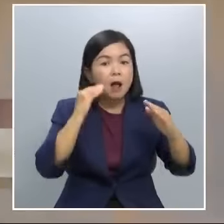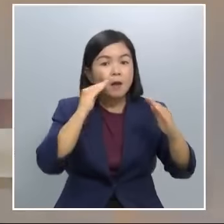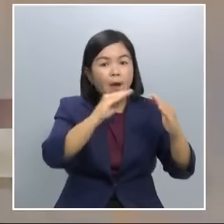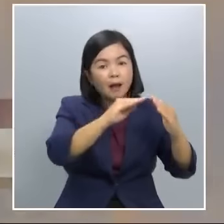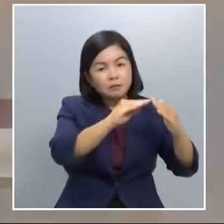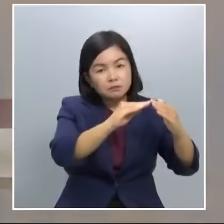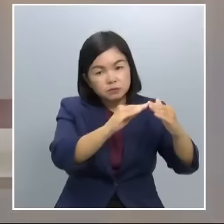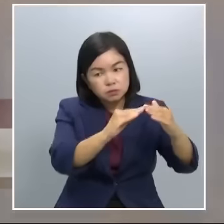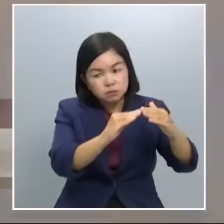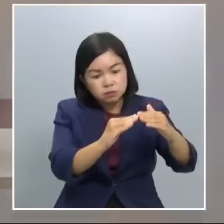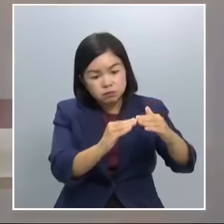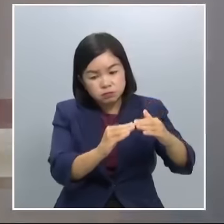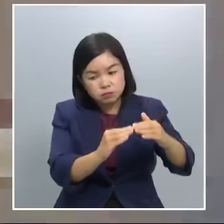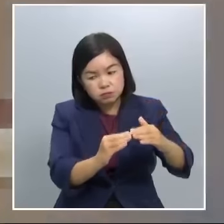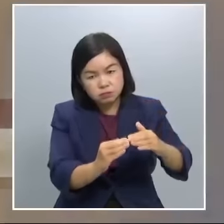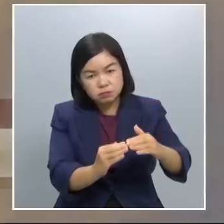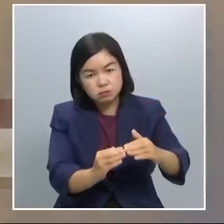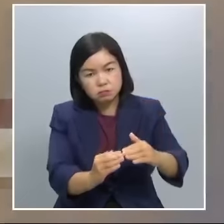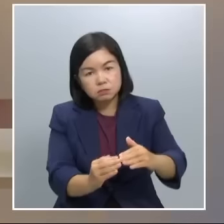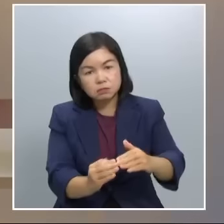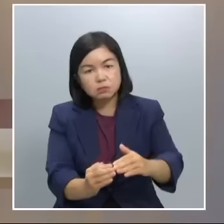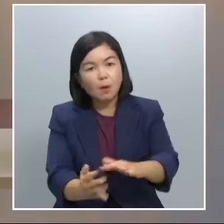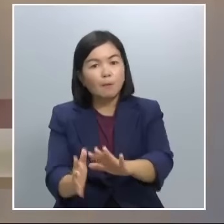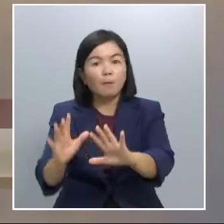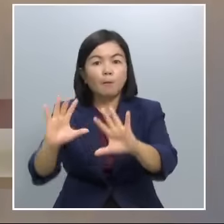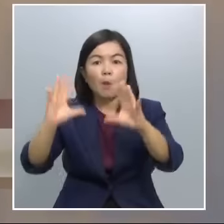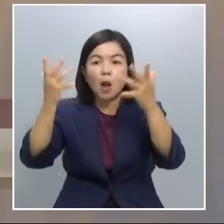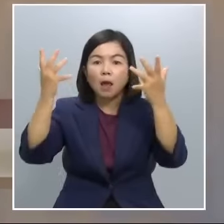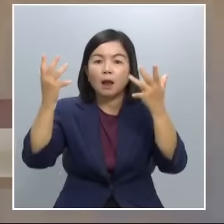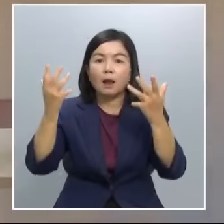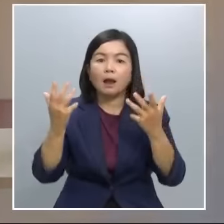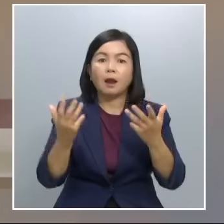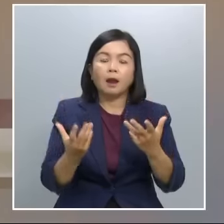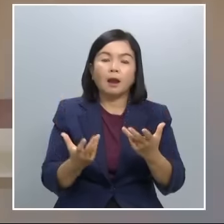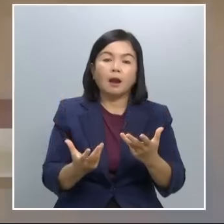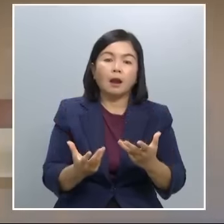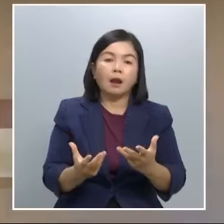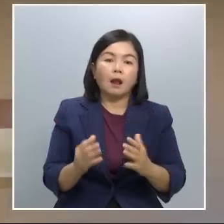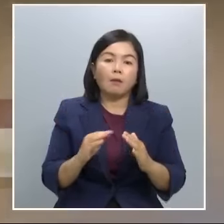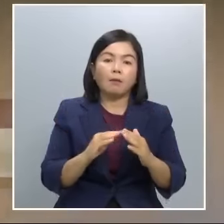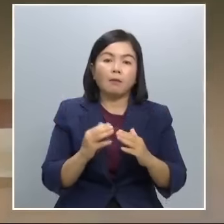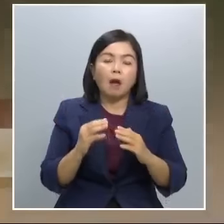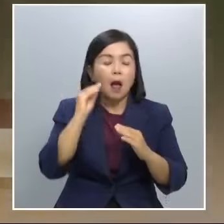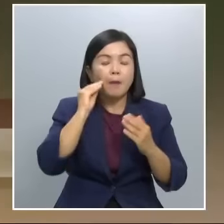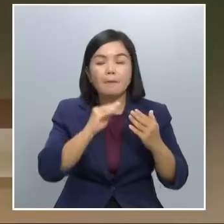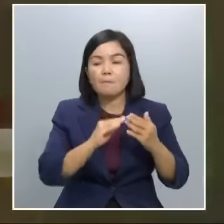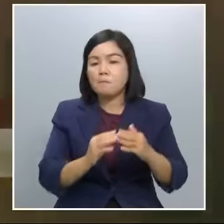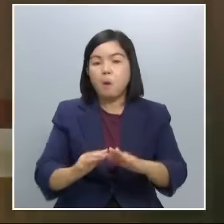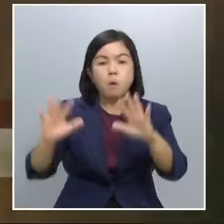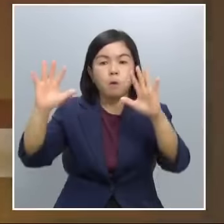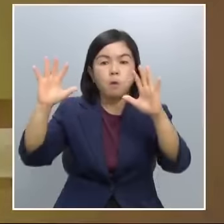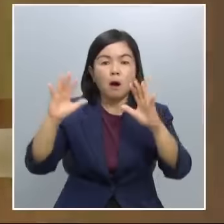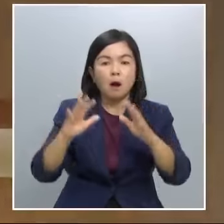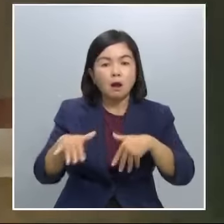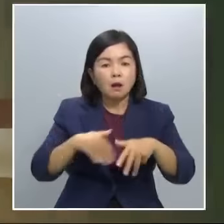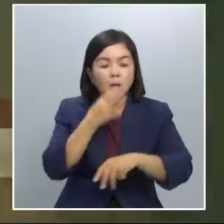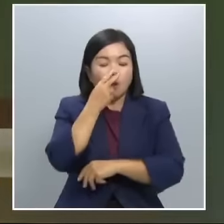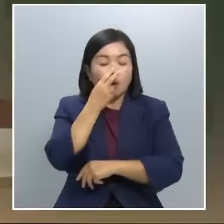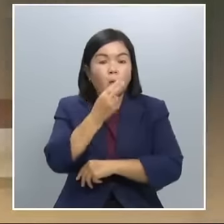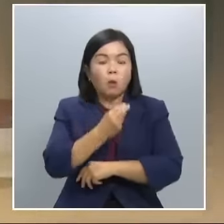งมาแล้วไม่กี่นาทีบ้านไม้ทั้งหลังกลายเป็นเศษไม้ลอยไปตามกระแสแม่น้ำยมท่ามกลางเสียงตนกตก